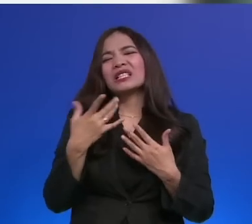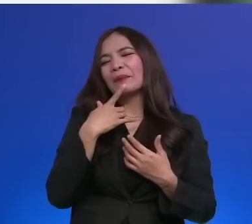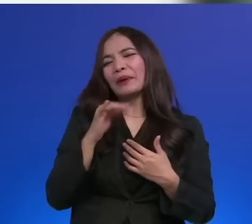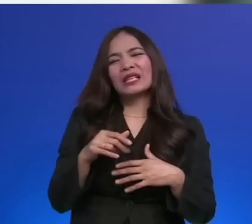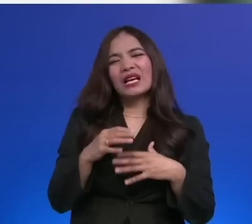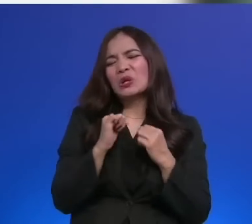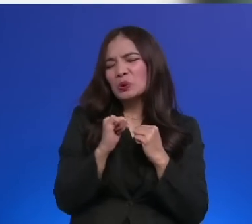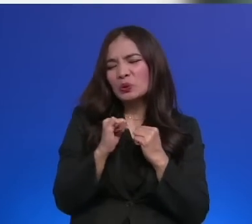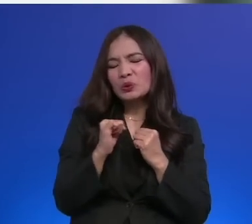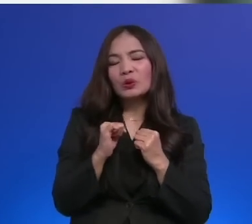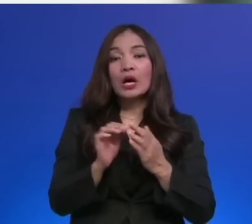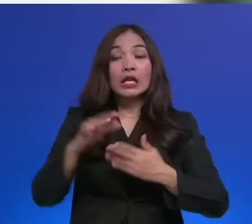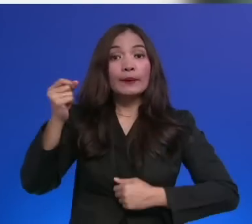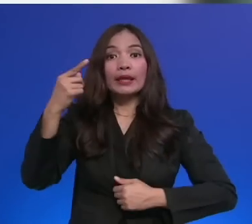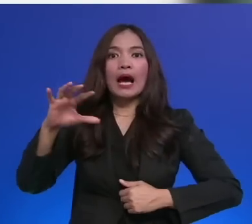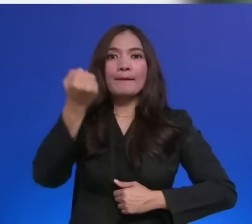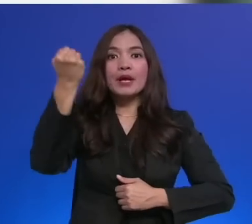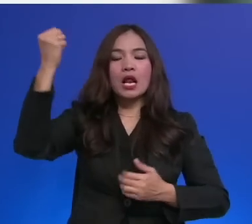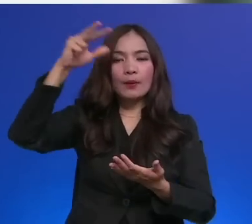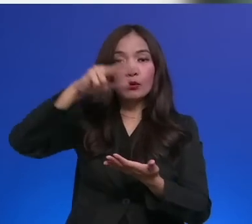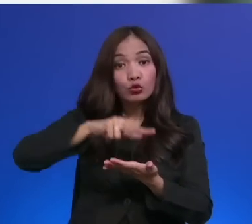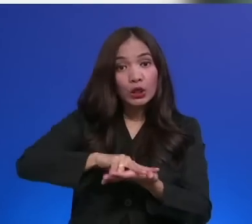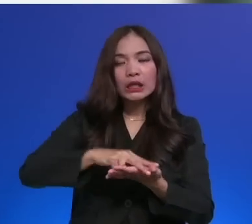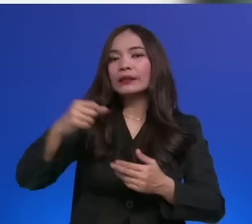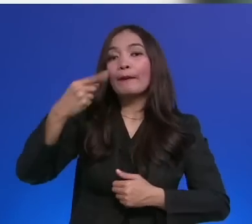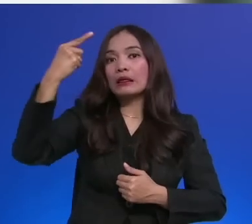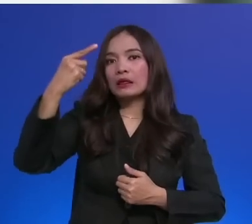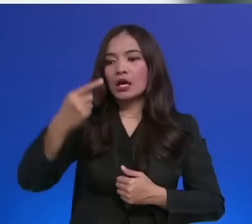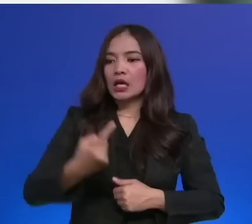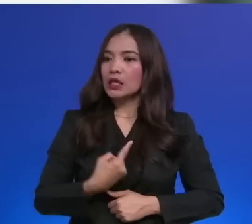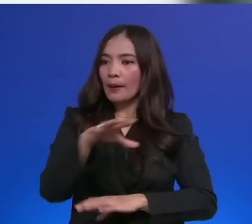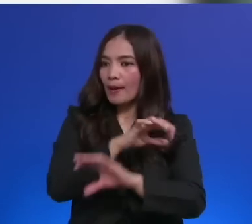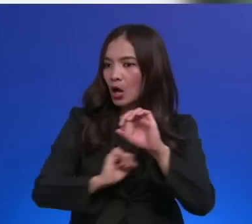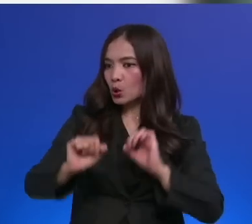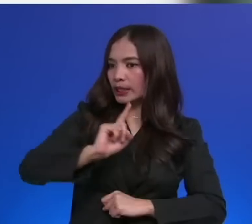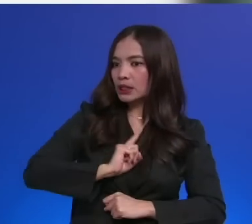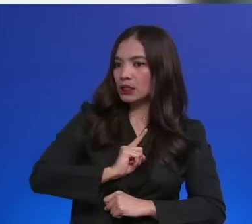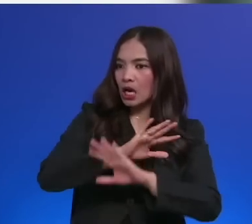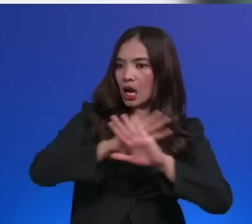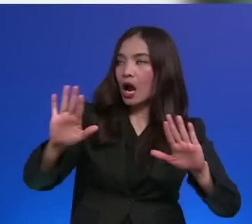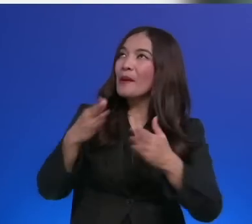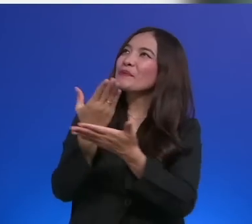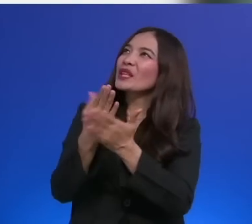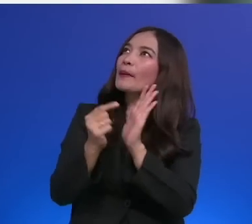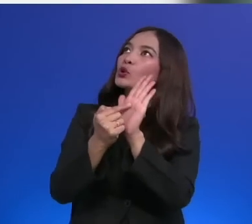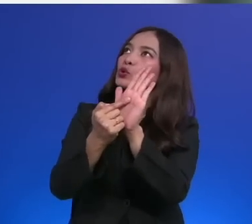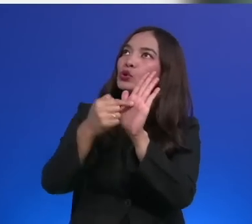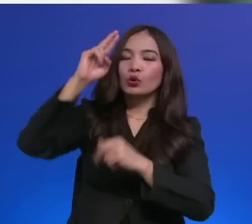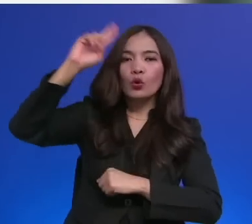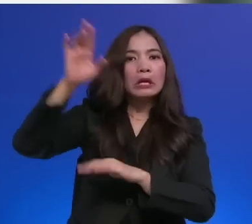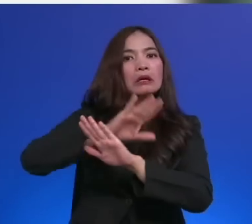kita cepat-cepat mengambil satu keputusan, kita bertindak tanpa minta petunjuk pimpinan